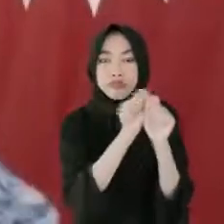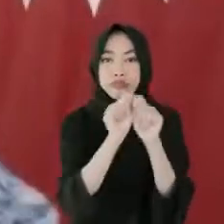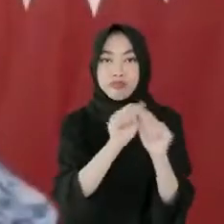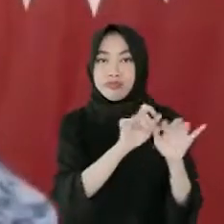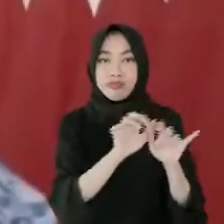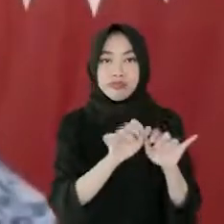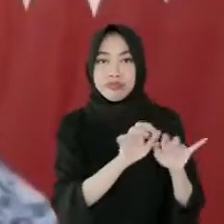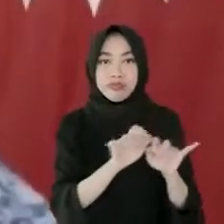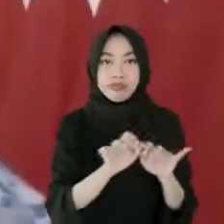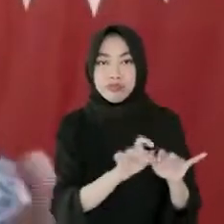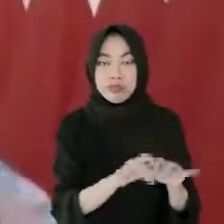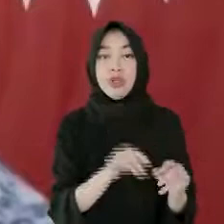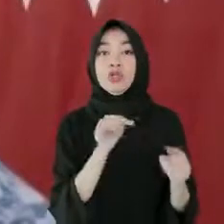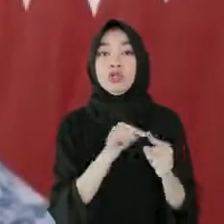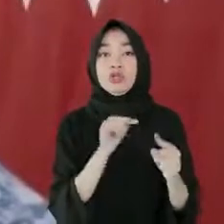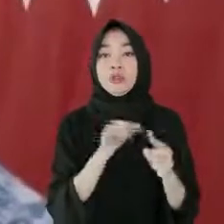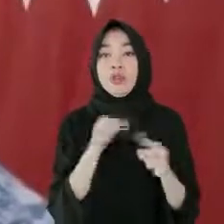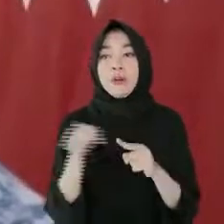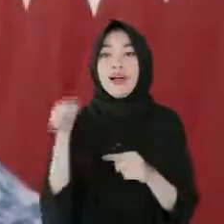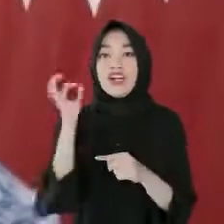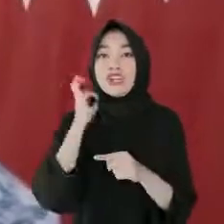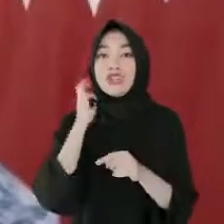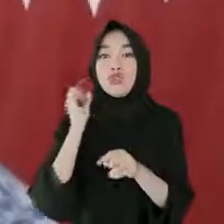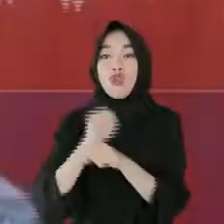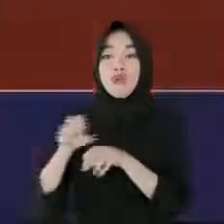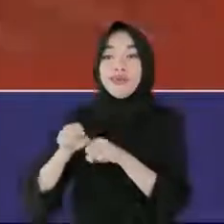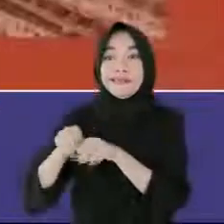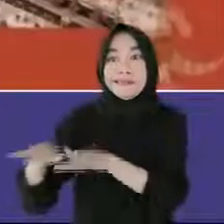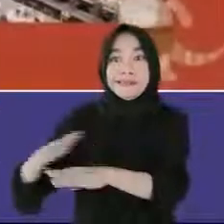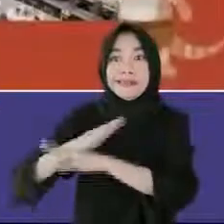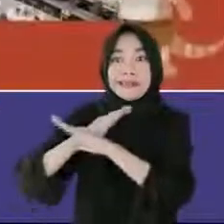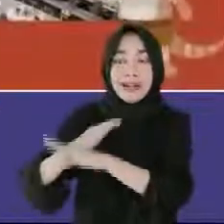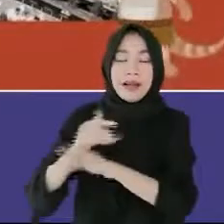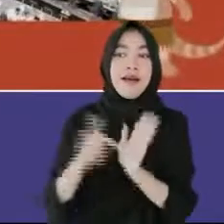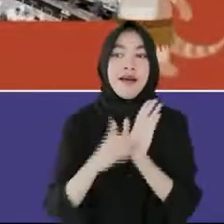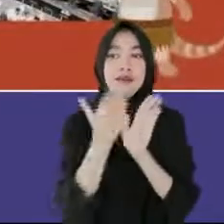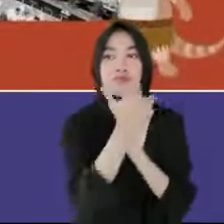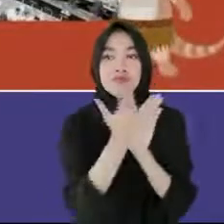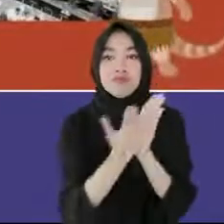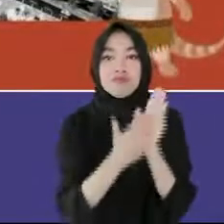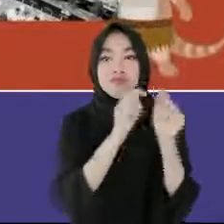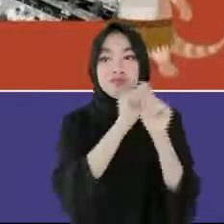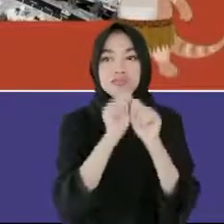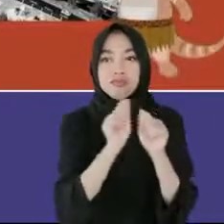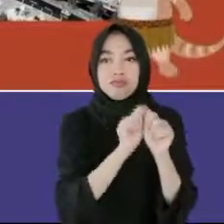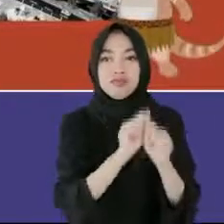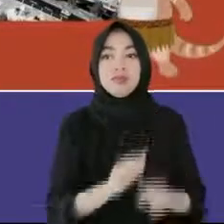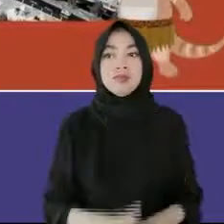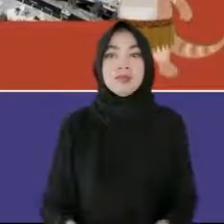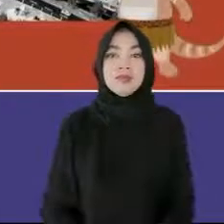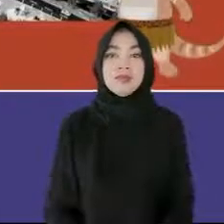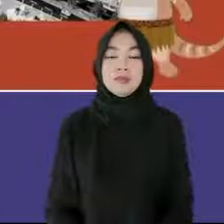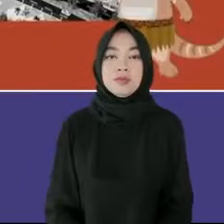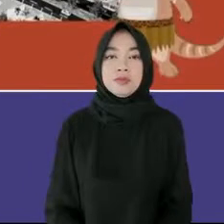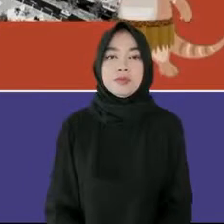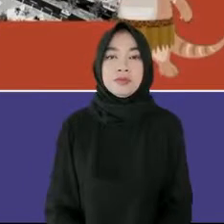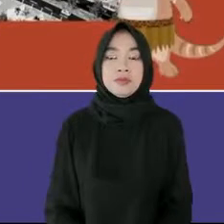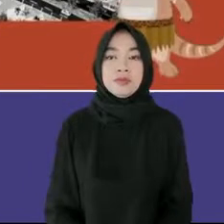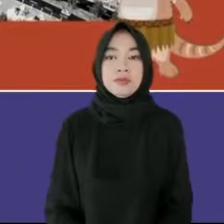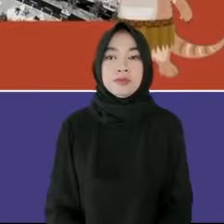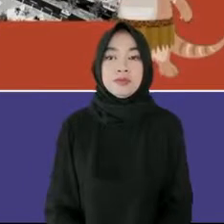upaya memitigasi risiko p19 sebetulnya Pak Gatot Pak Didi dan juga teman-teman